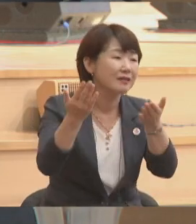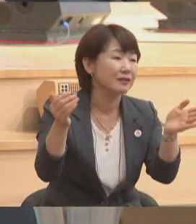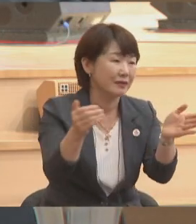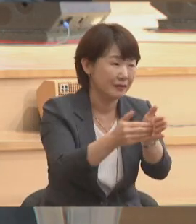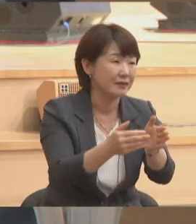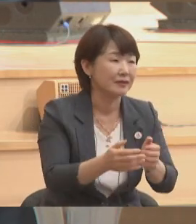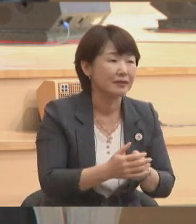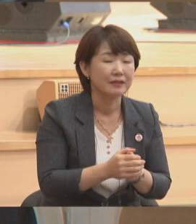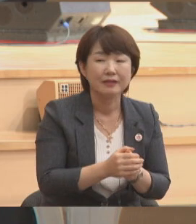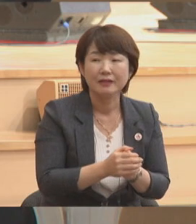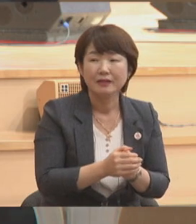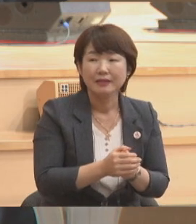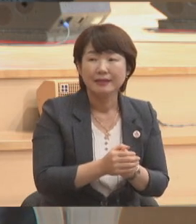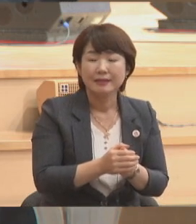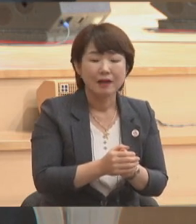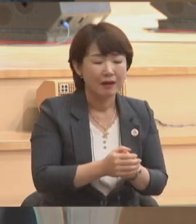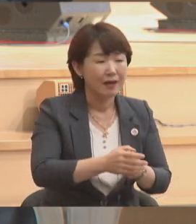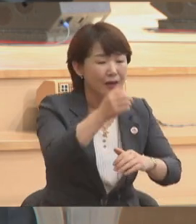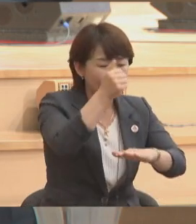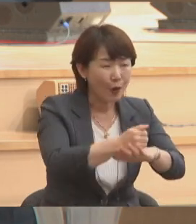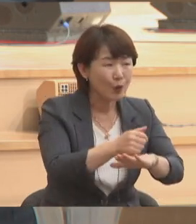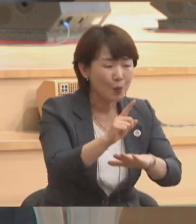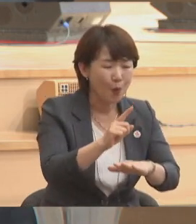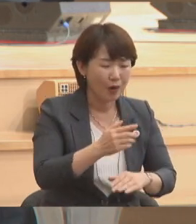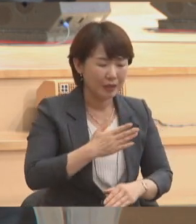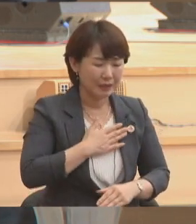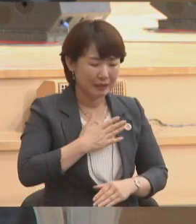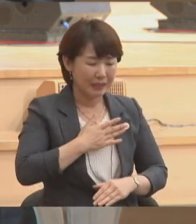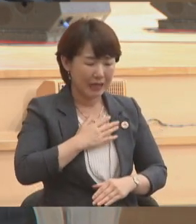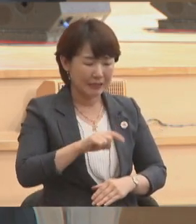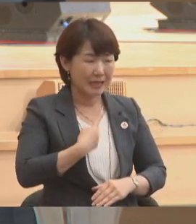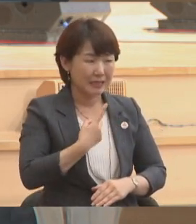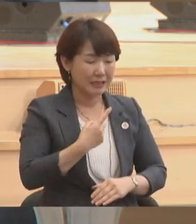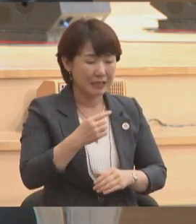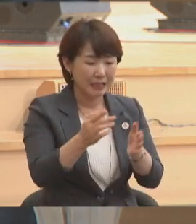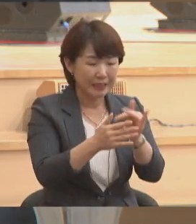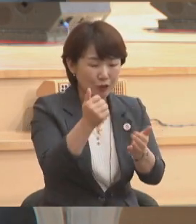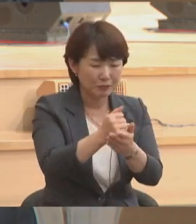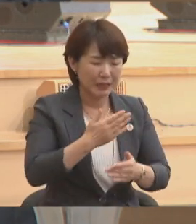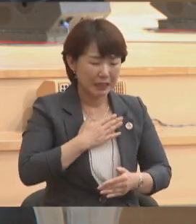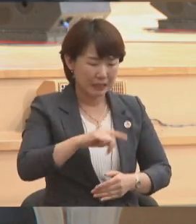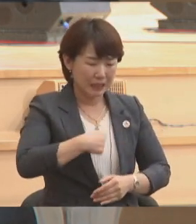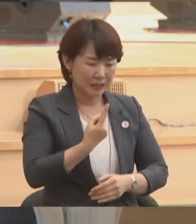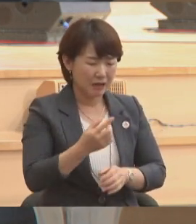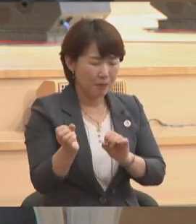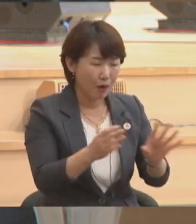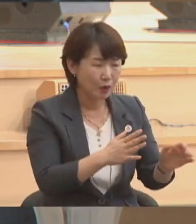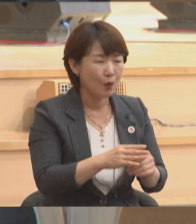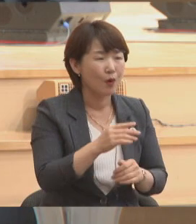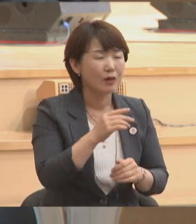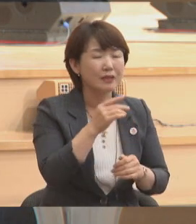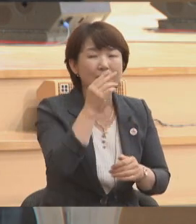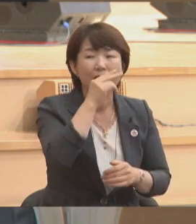아멘. 결국은 뭐냐? 자기를 버려 향기로운 제물과 희생 제물로 하나님께 드리는